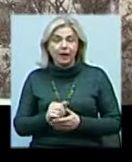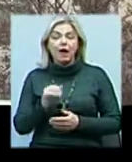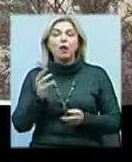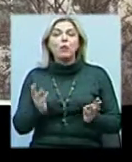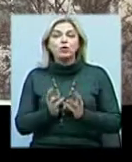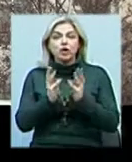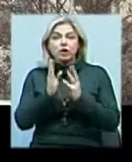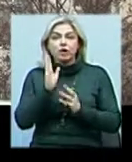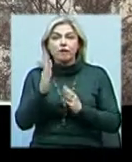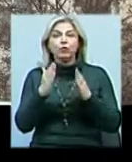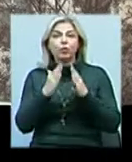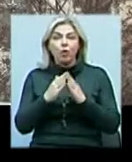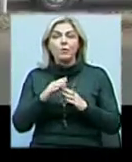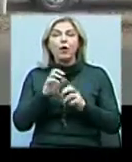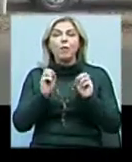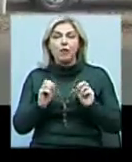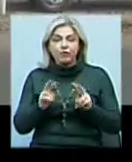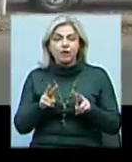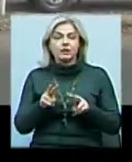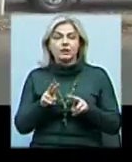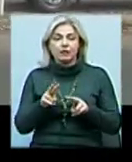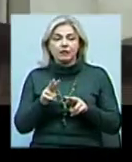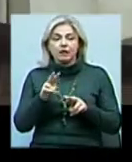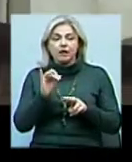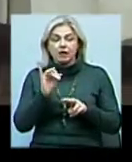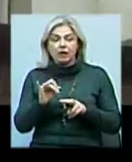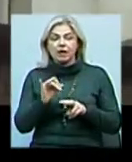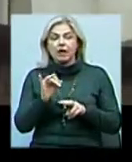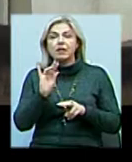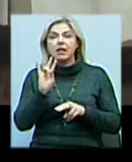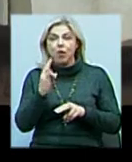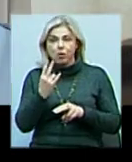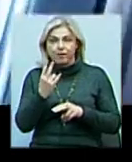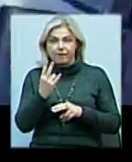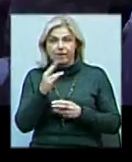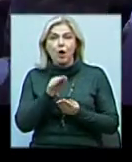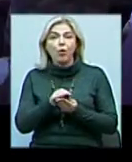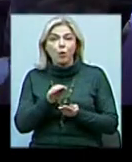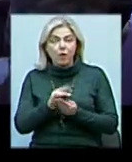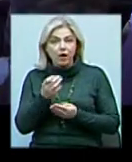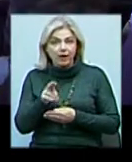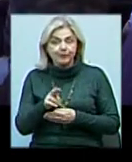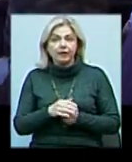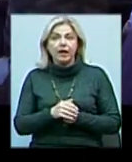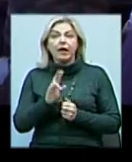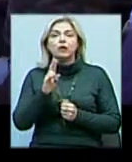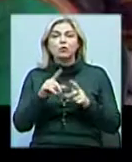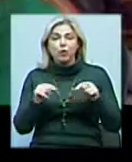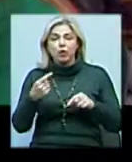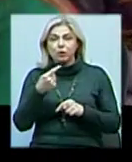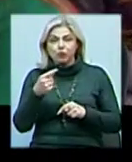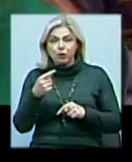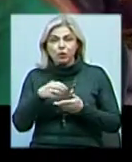Пожежа у молотовному домі. Під загрозою опинився автопарк та архів Миколаївського некрополя. У загальноосвітній школі